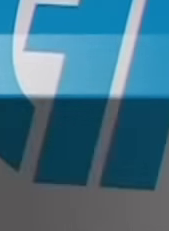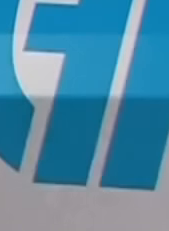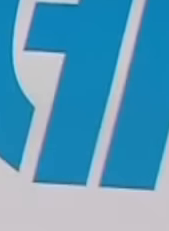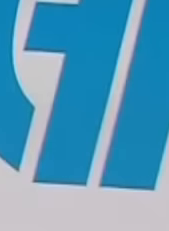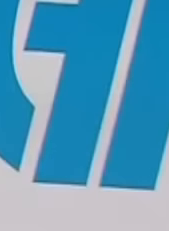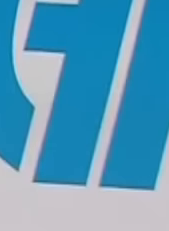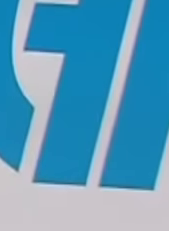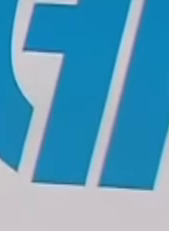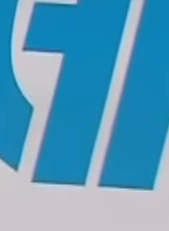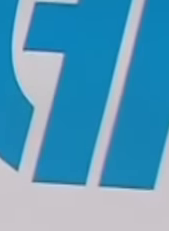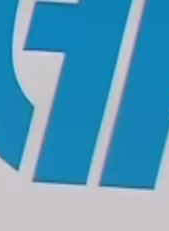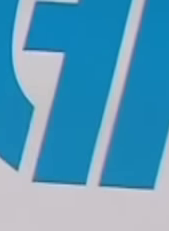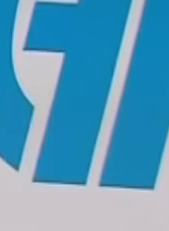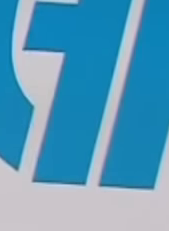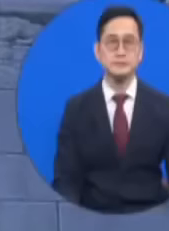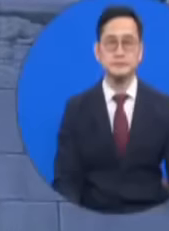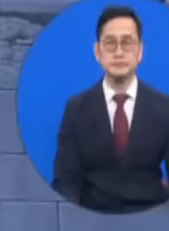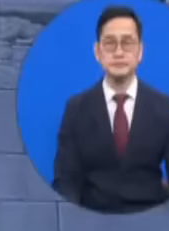부탁드립니다.